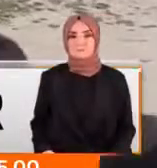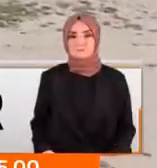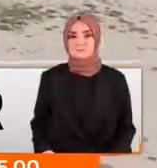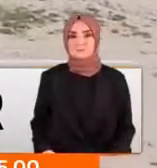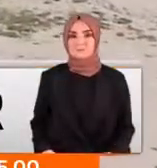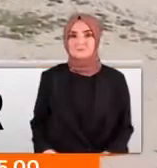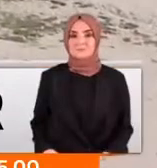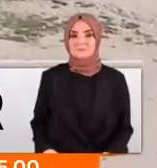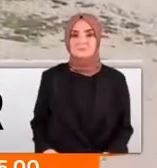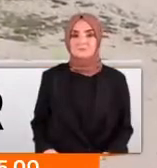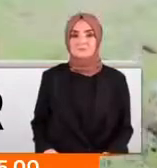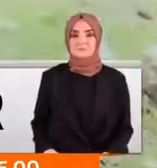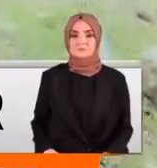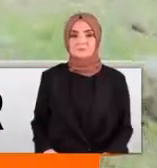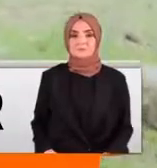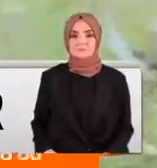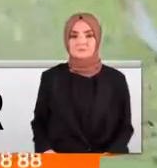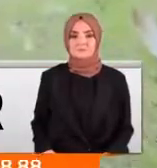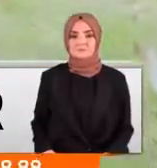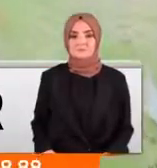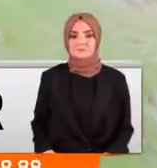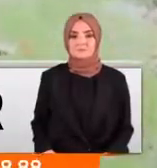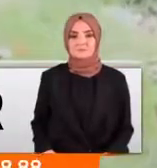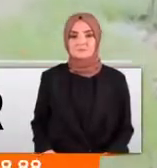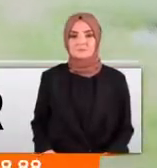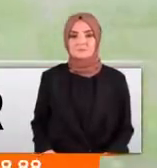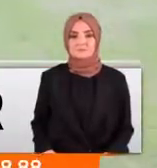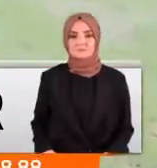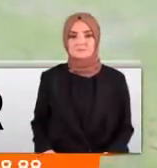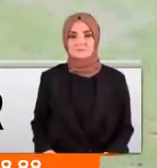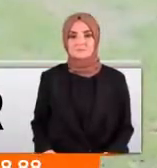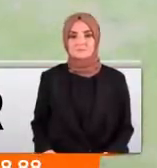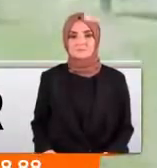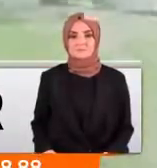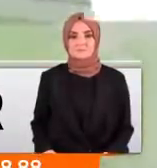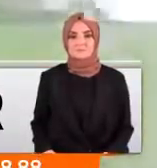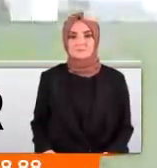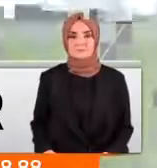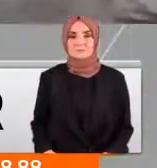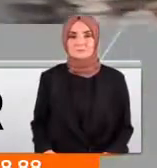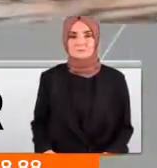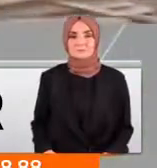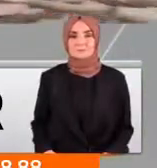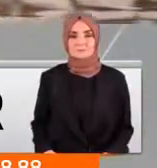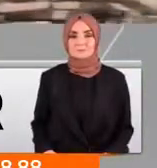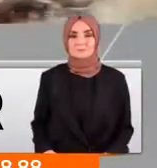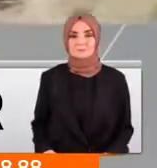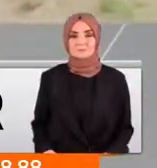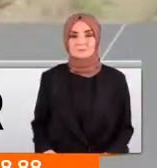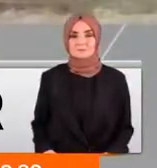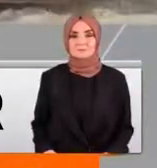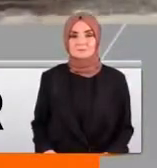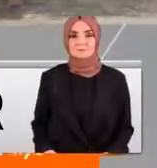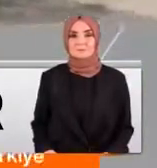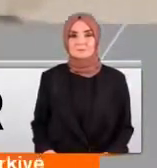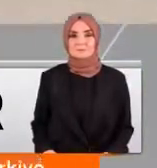Şu an benim 15 bin lira yakın zararım var. Keşfe gelmişler, almışlar gitmişler. Aynen gitmiş. Böyle abi. Günlük götürüyorlar böyle. Yani ne yapacağımızı şaşırdık. Bir güvenlik tedbiri